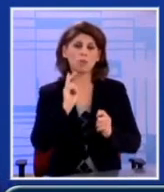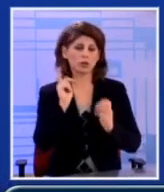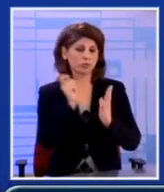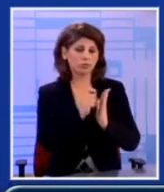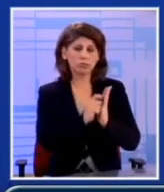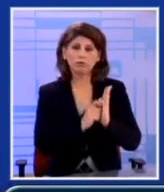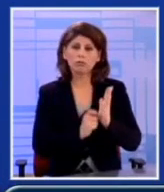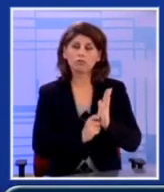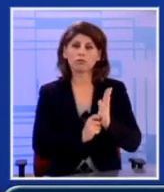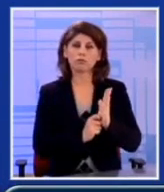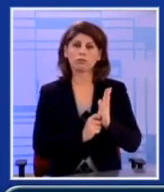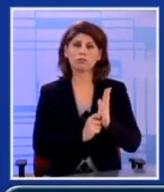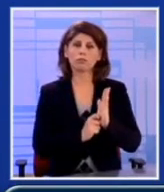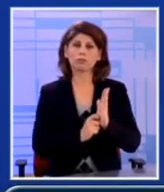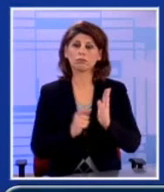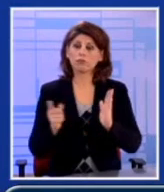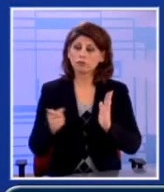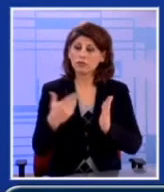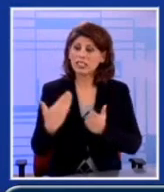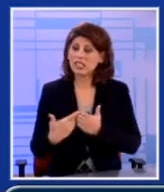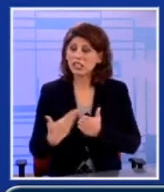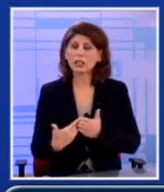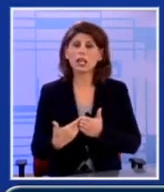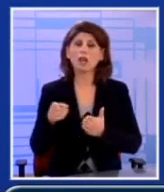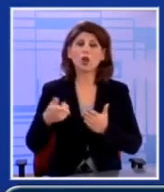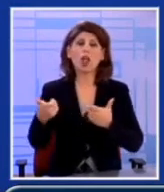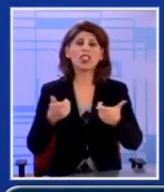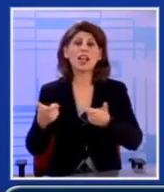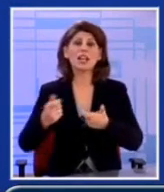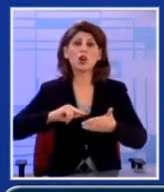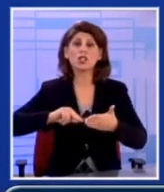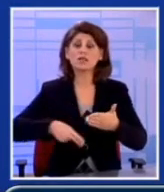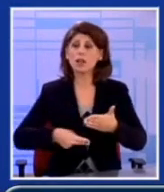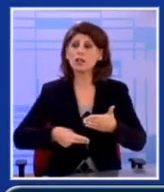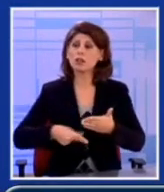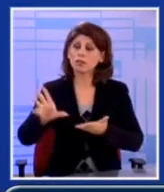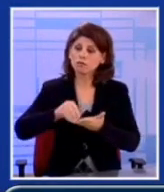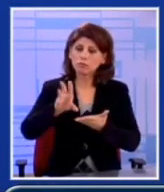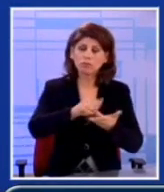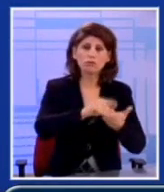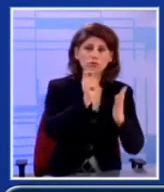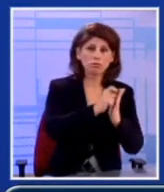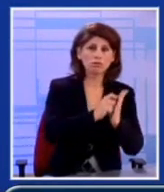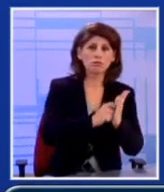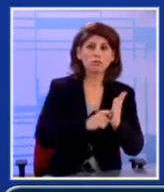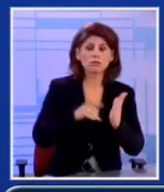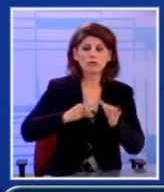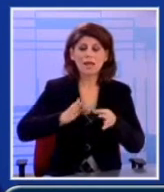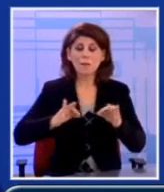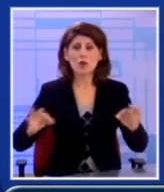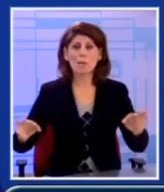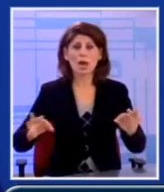καταγραφής εκείνων των συντοιχείων, εκείνων των δανειακών συμβάσεων, εκείνων όλων των παραμέτρων